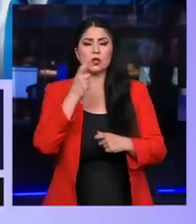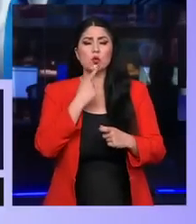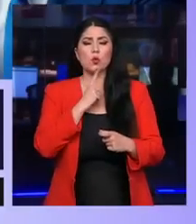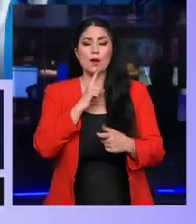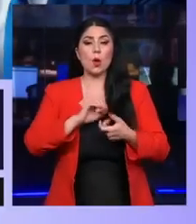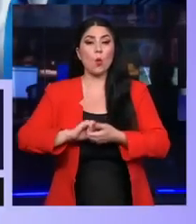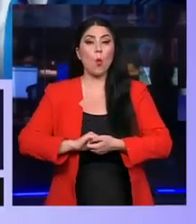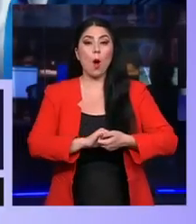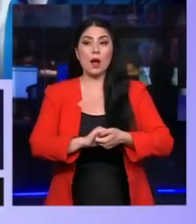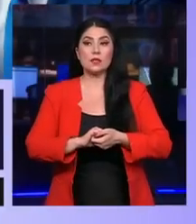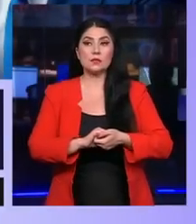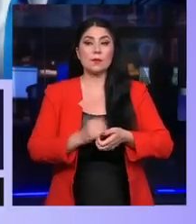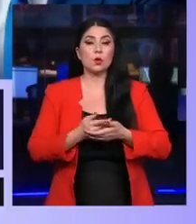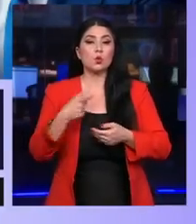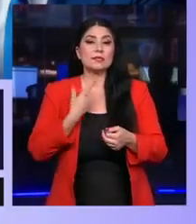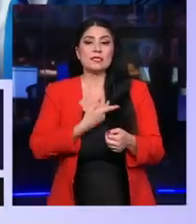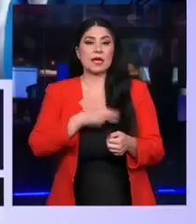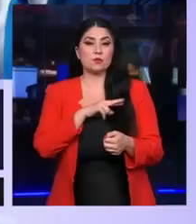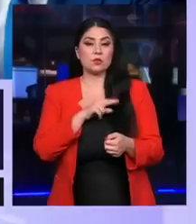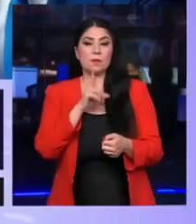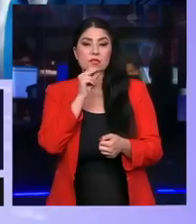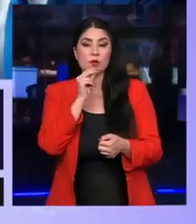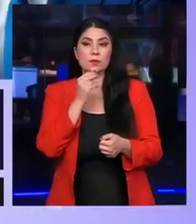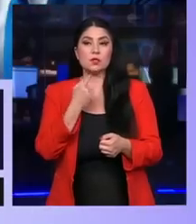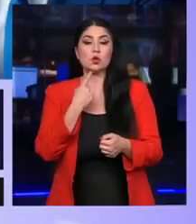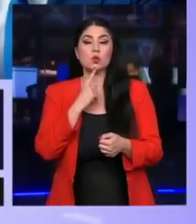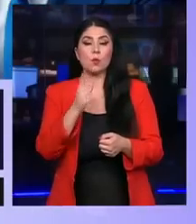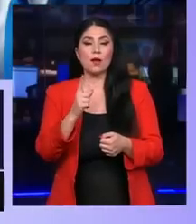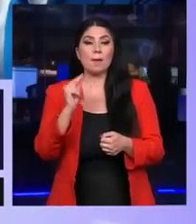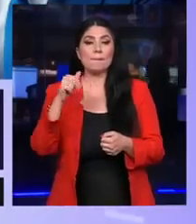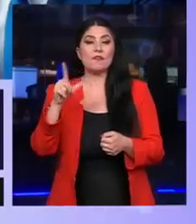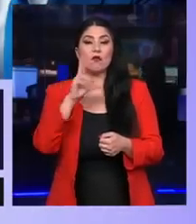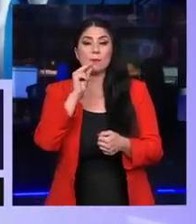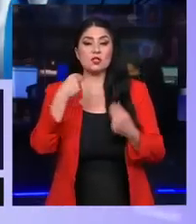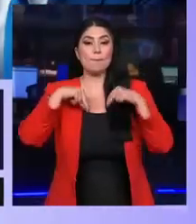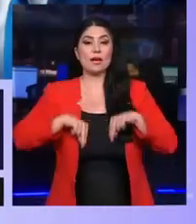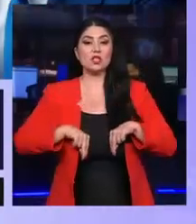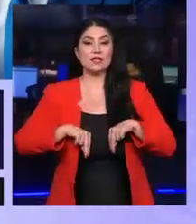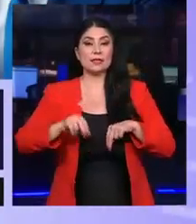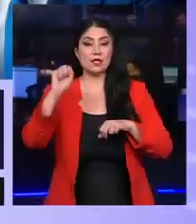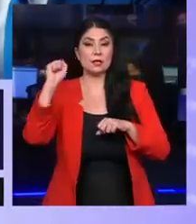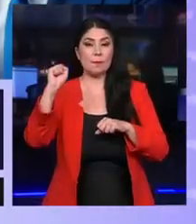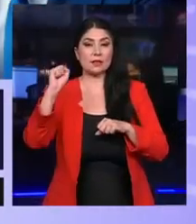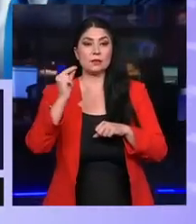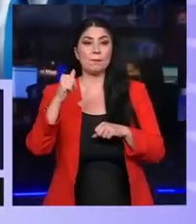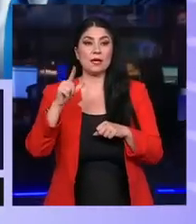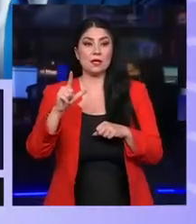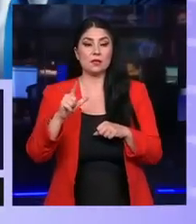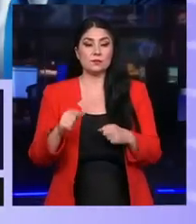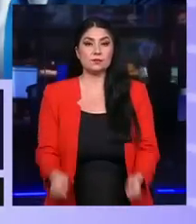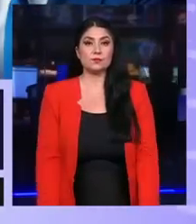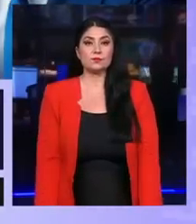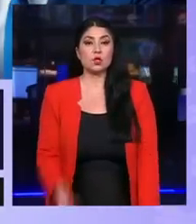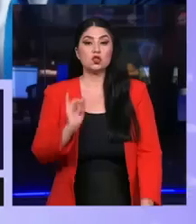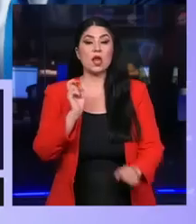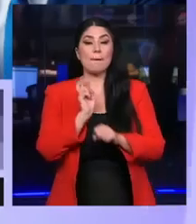fiindcă nu sunt mandatat. În numele Partidului Național Liberal vorbește președintele nostru de partid sau colegi care au